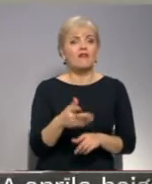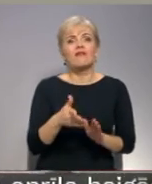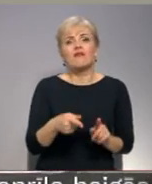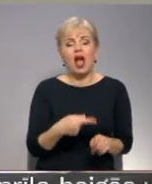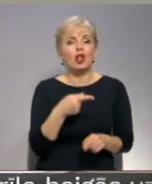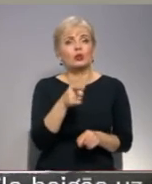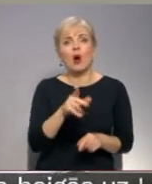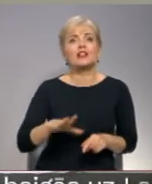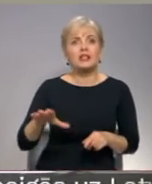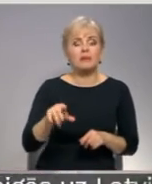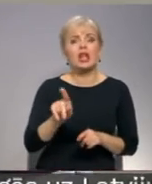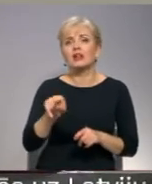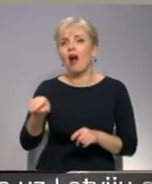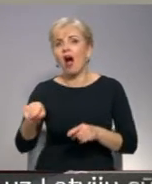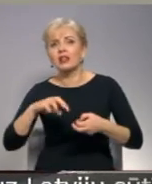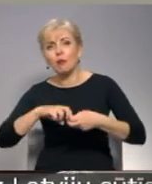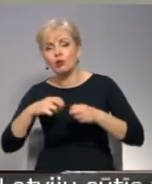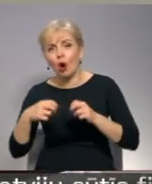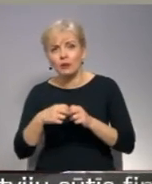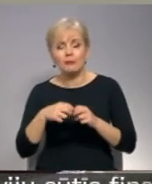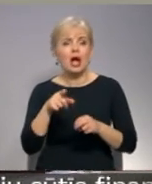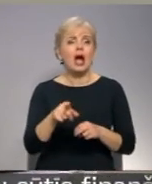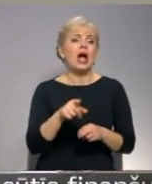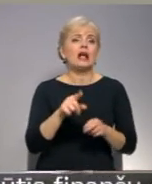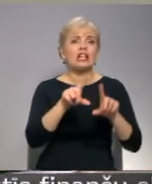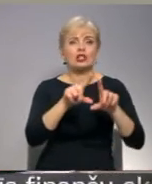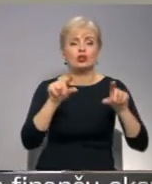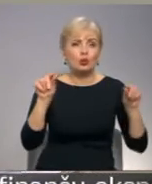kādā no šīm ģimenēm ir problēmas? Inspekcijas kapacitāte ir